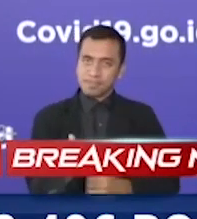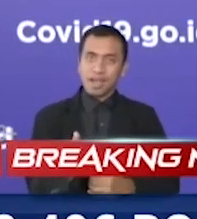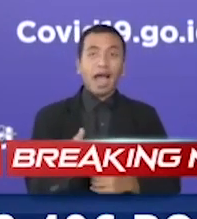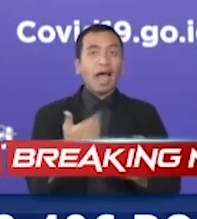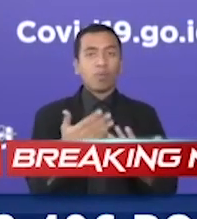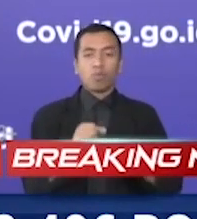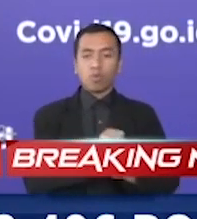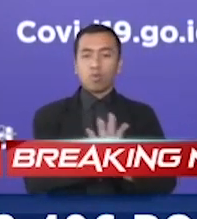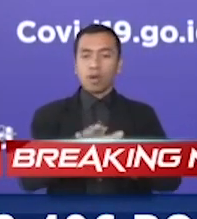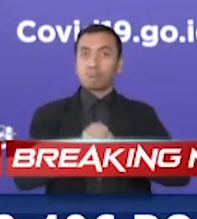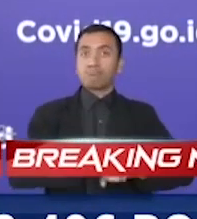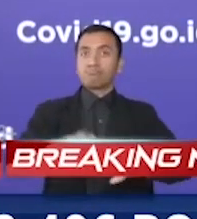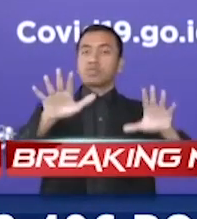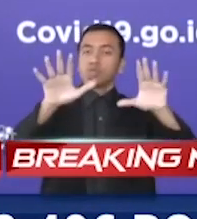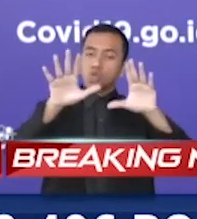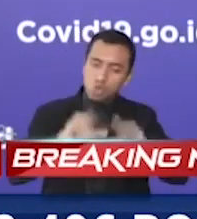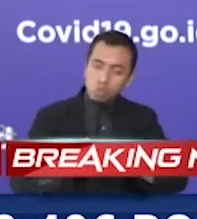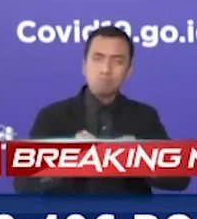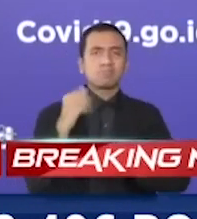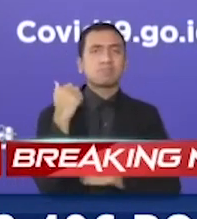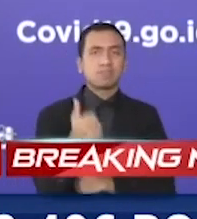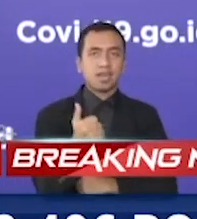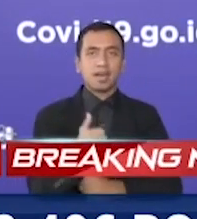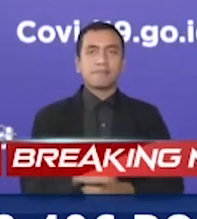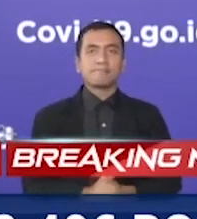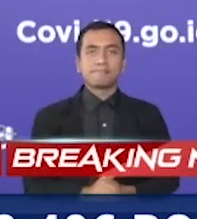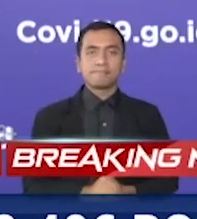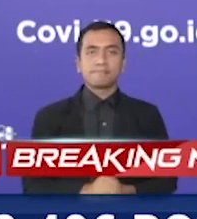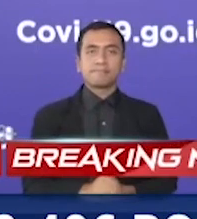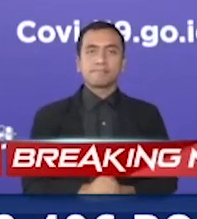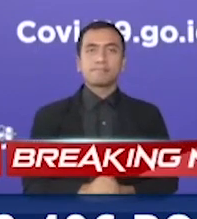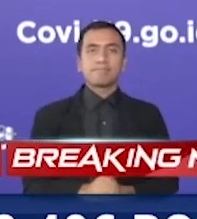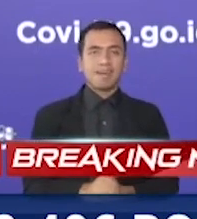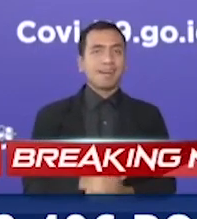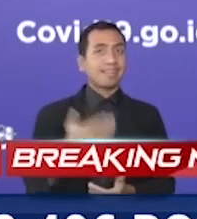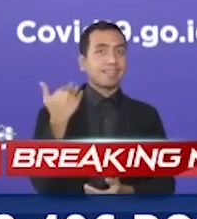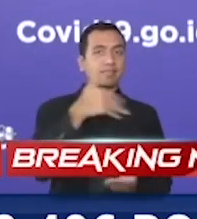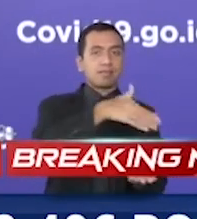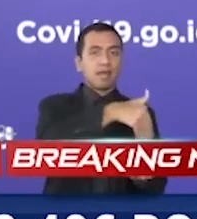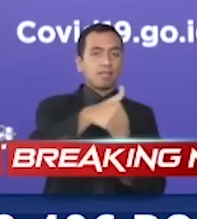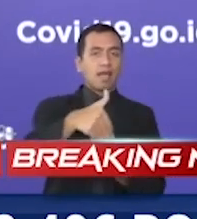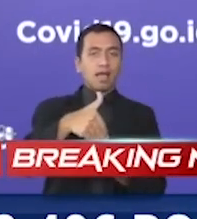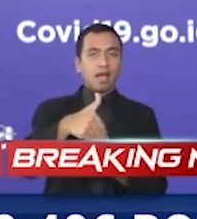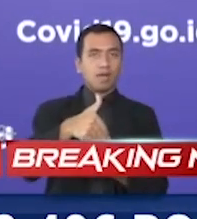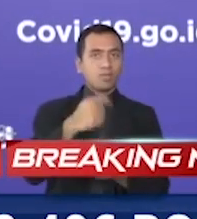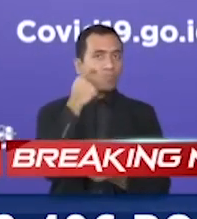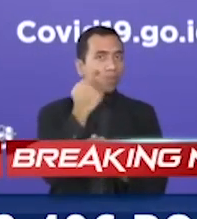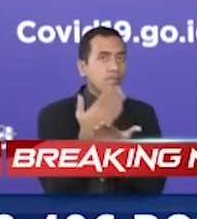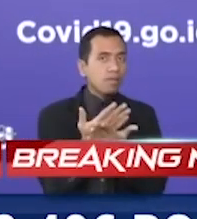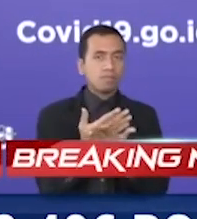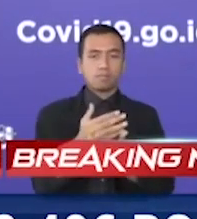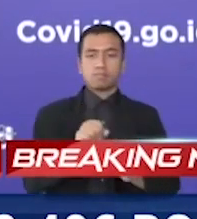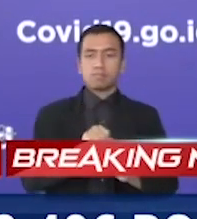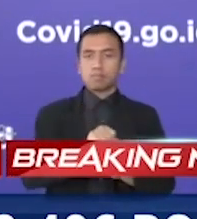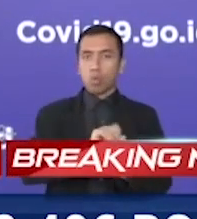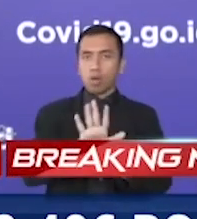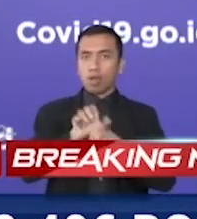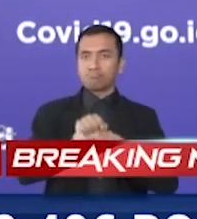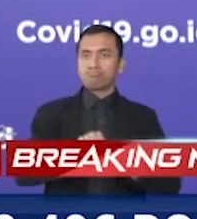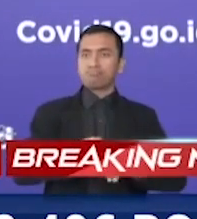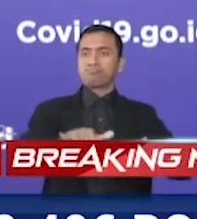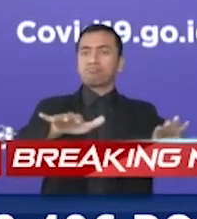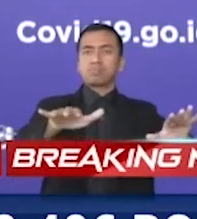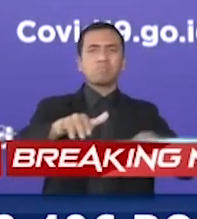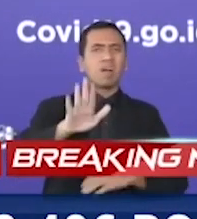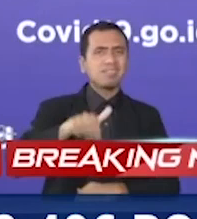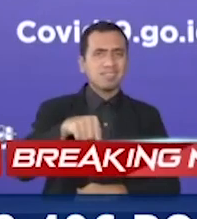hilang Oleh karena itu ini gambaran bahwa penularan di luar masih terjadi ia bahkan kemudian kita